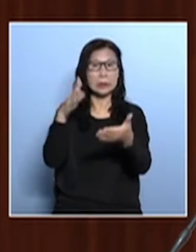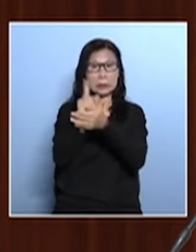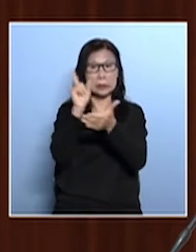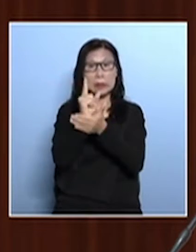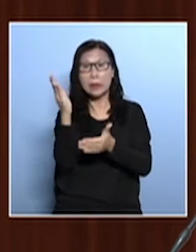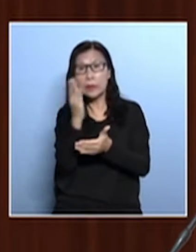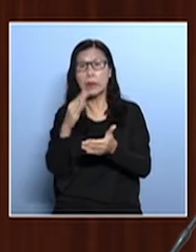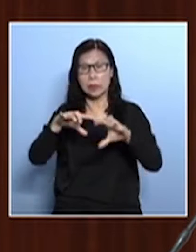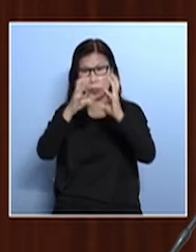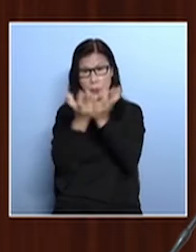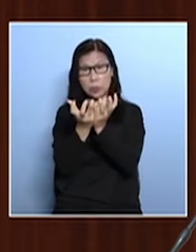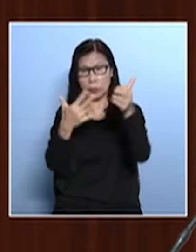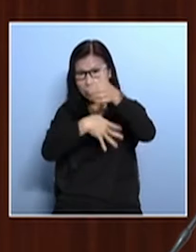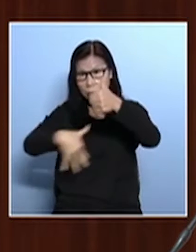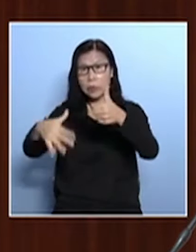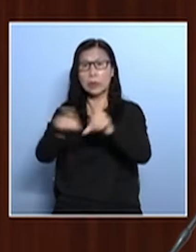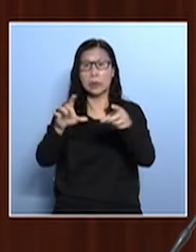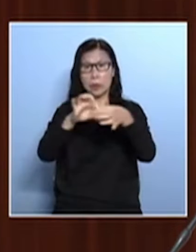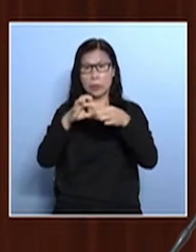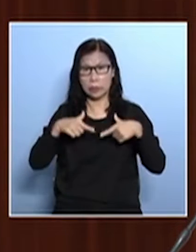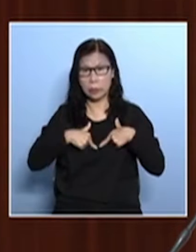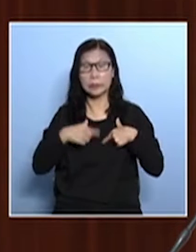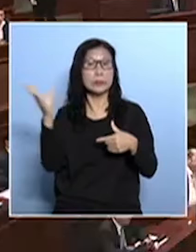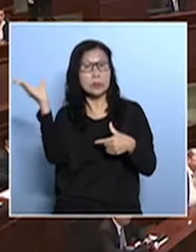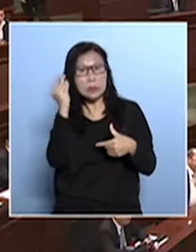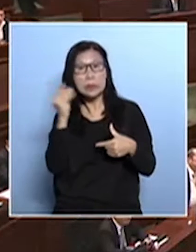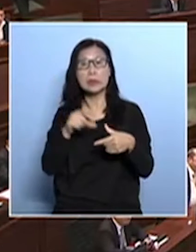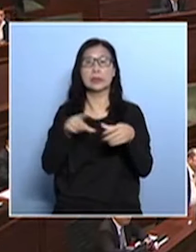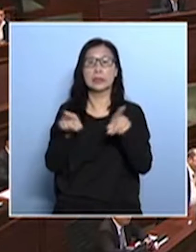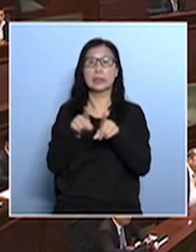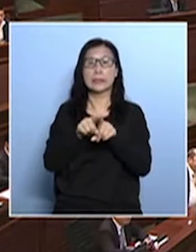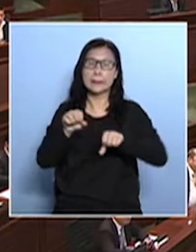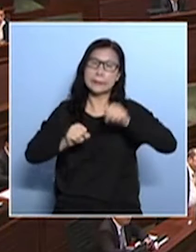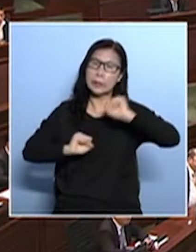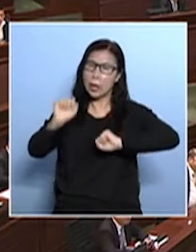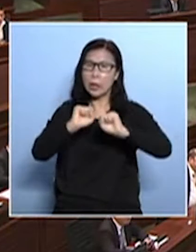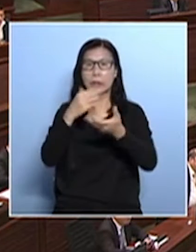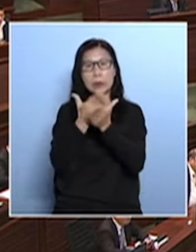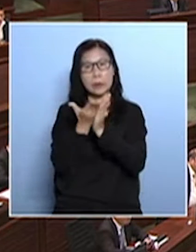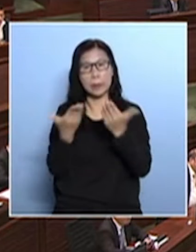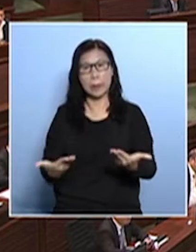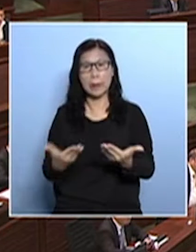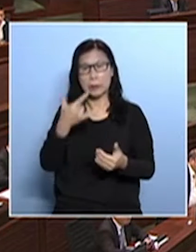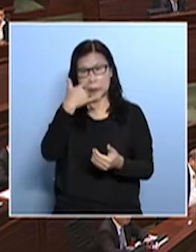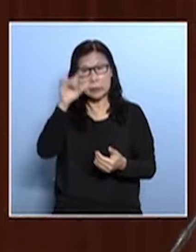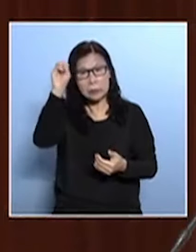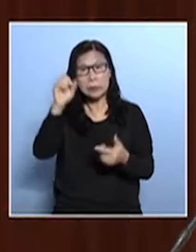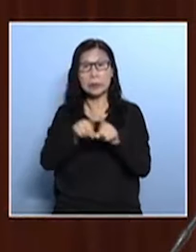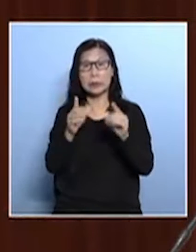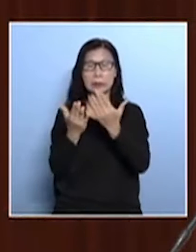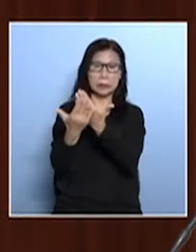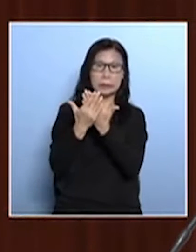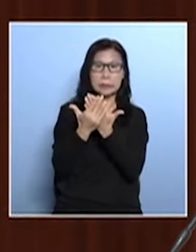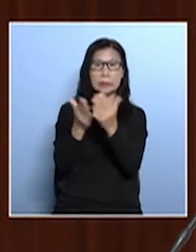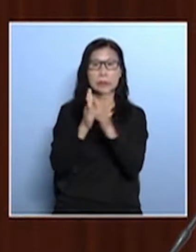多，我和團隊以關心、聆聽、行動的務實態度，以創新、互